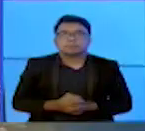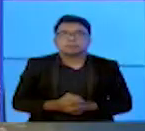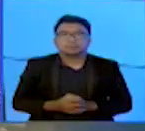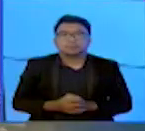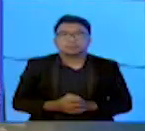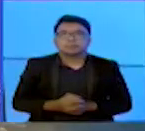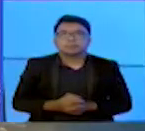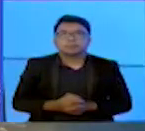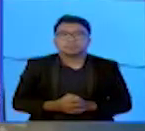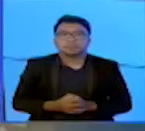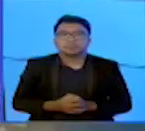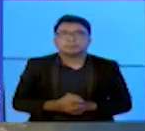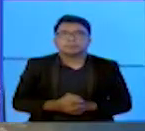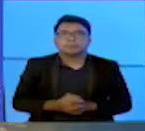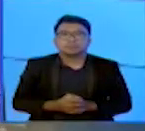hi ho